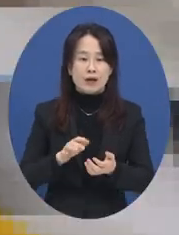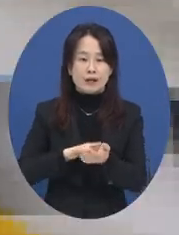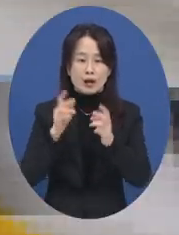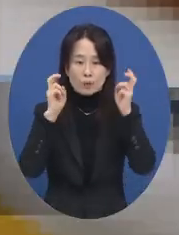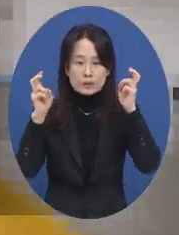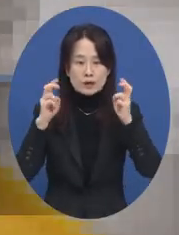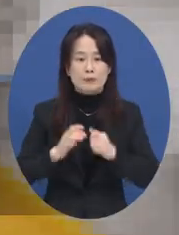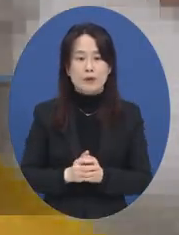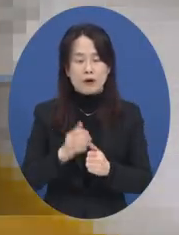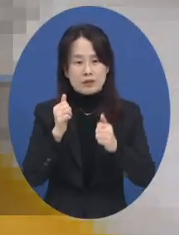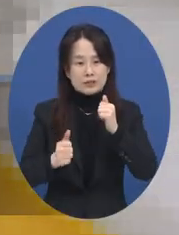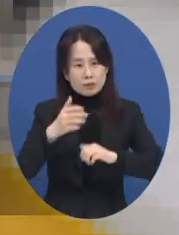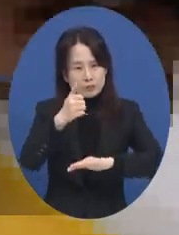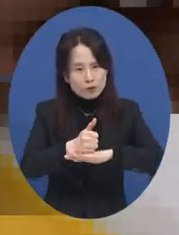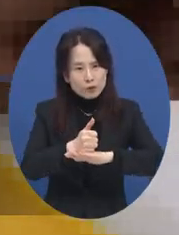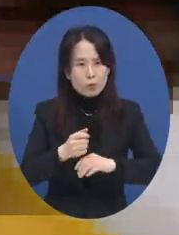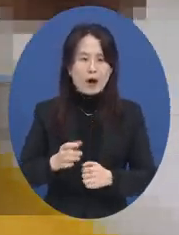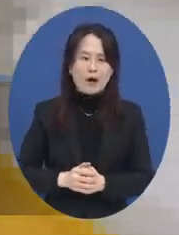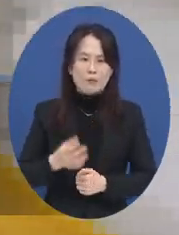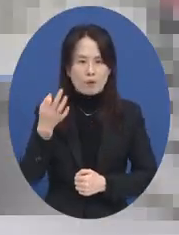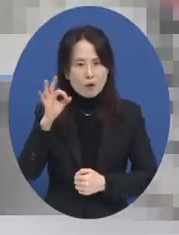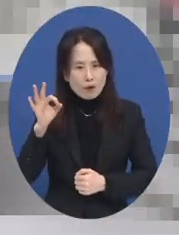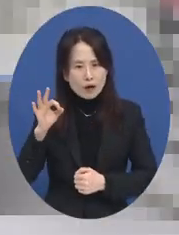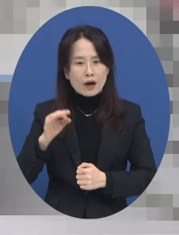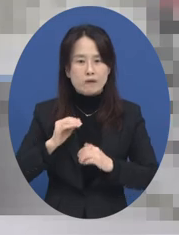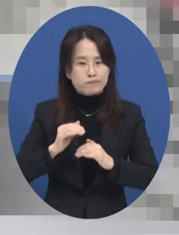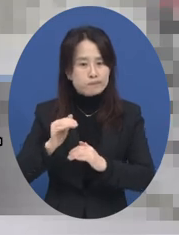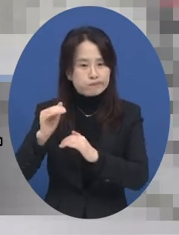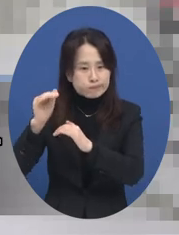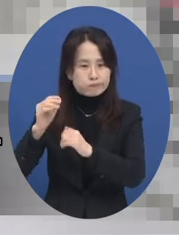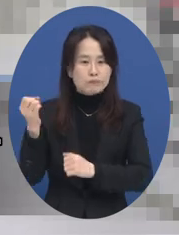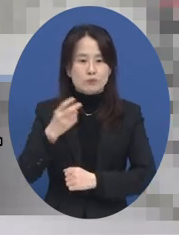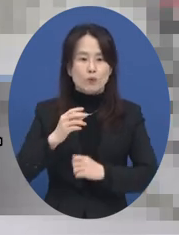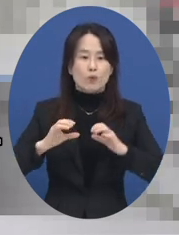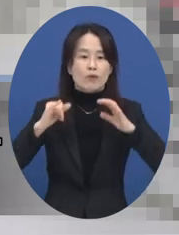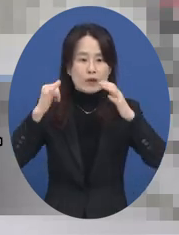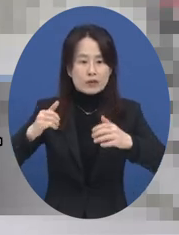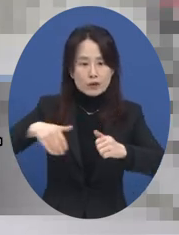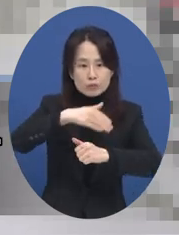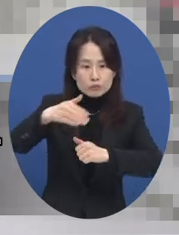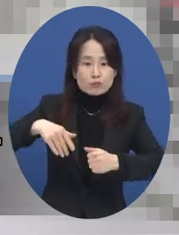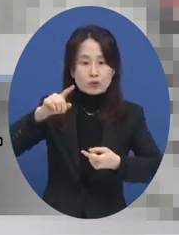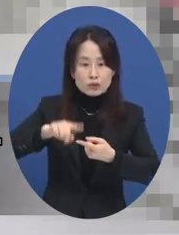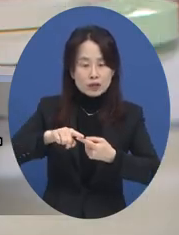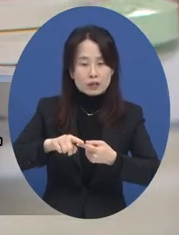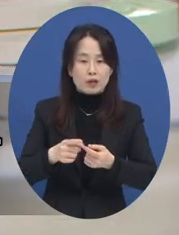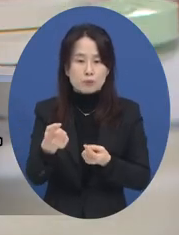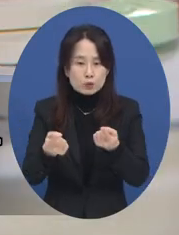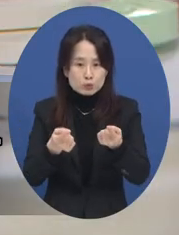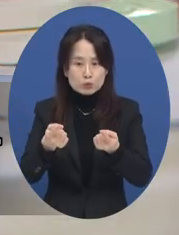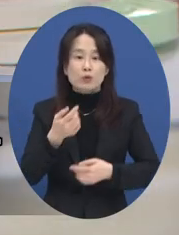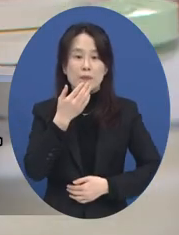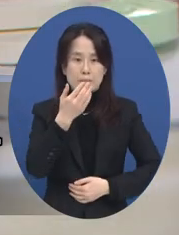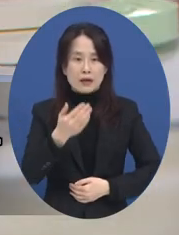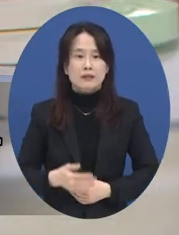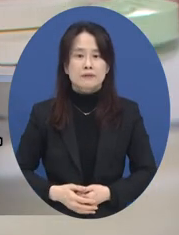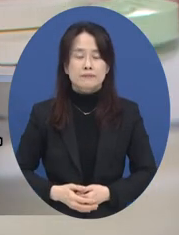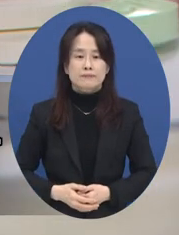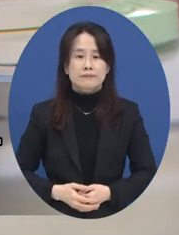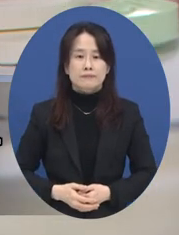인상 실험 결과나 치료제 허가 승인 절차 글로벌 공급 상황 등에 따라 일정은 변경될 수 있다는